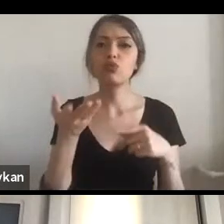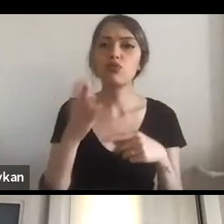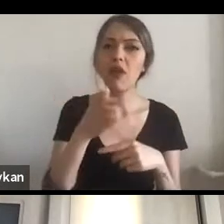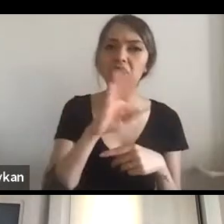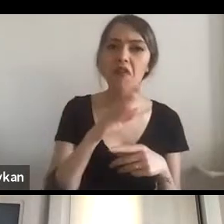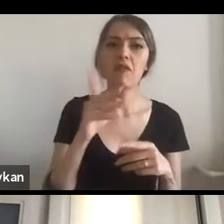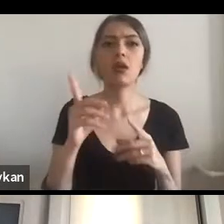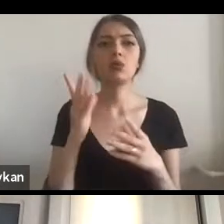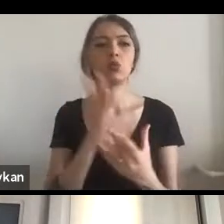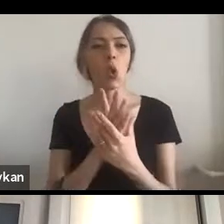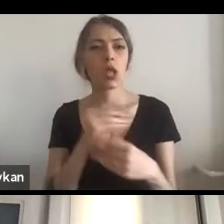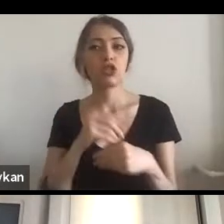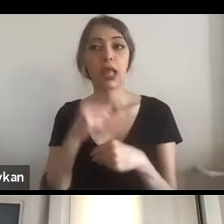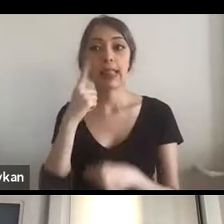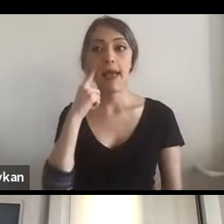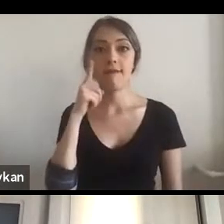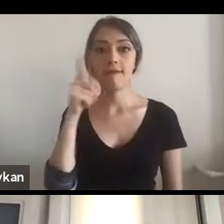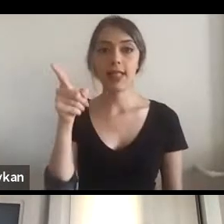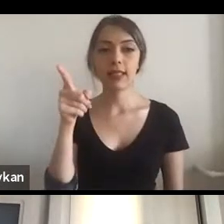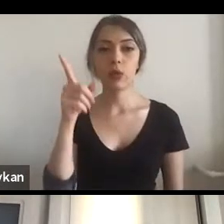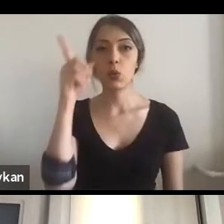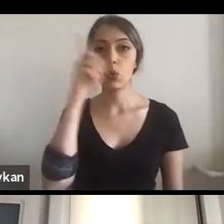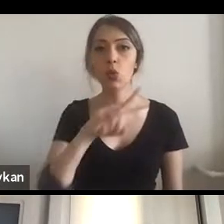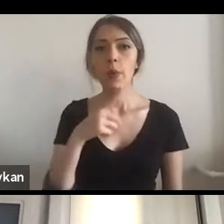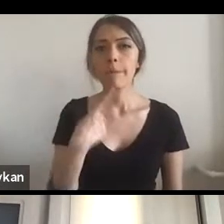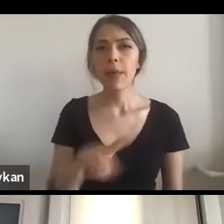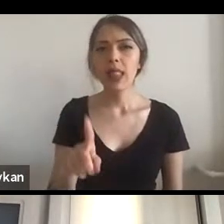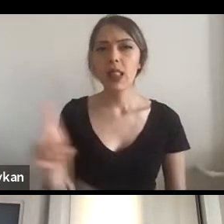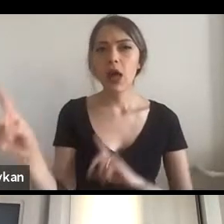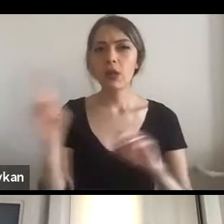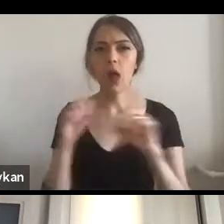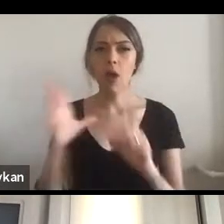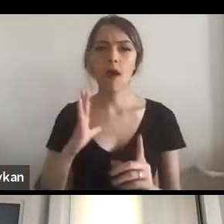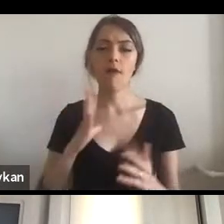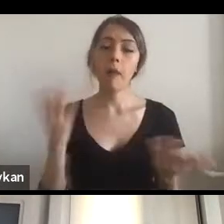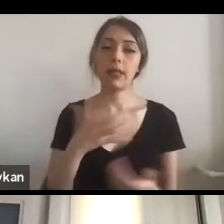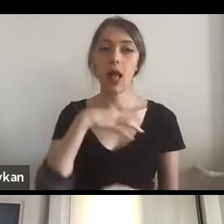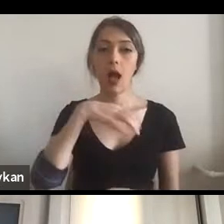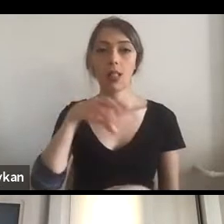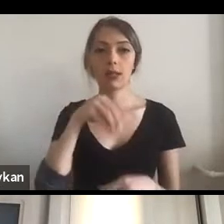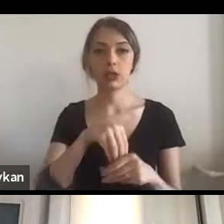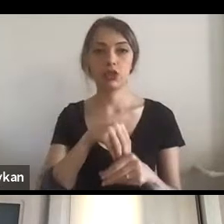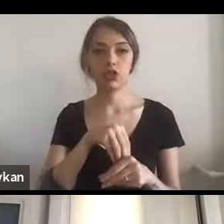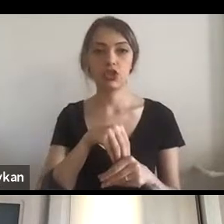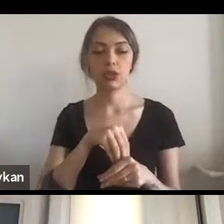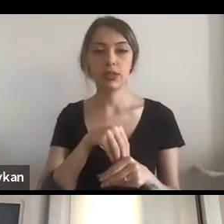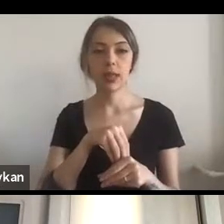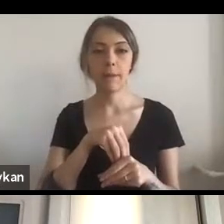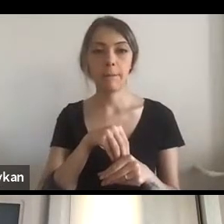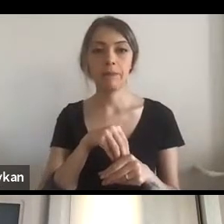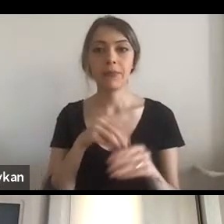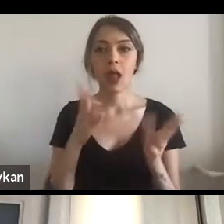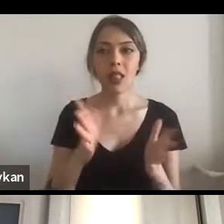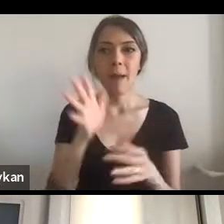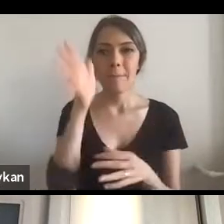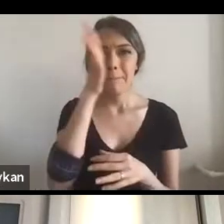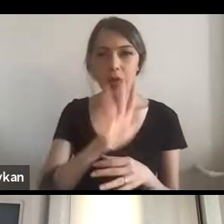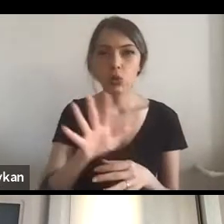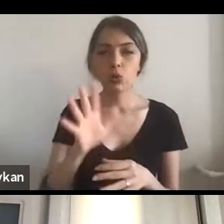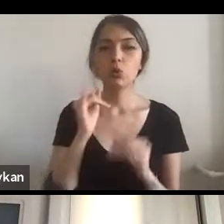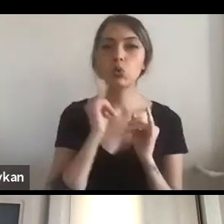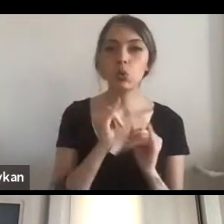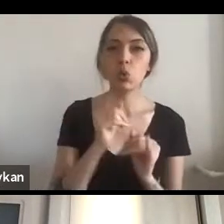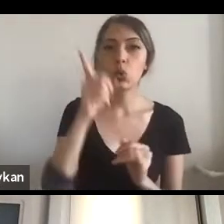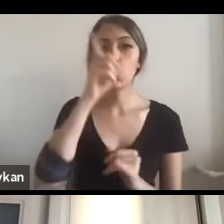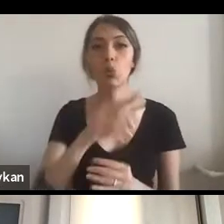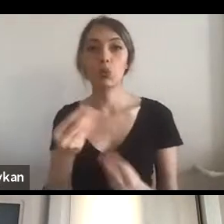hükümet şöyle bir şey yapıyor. Şimdi 100 bin tane dava varsa o alanda, arada 500 tane kötü, 100 tane de iyi varsa